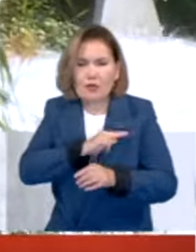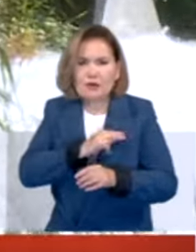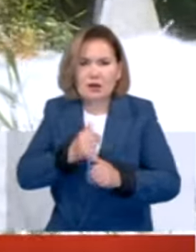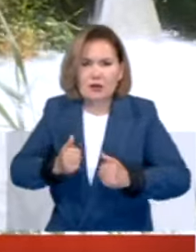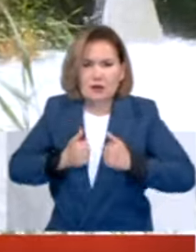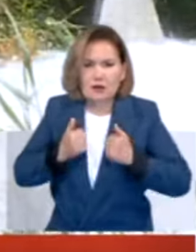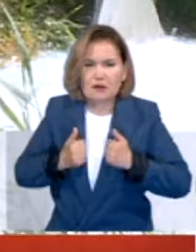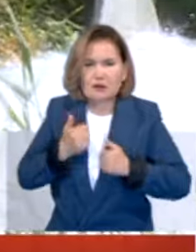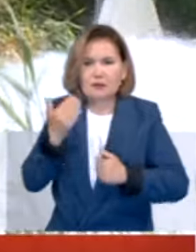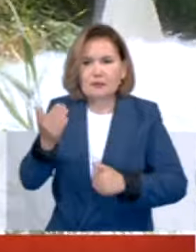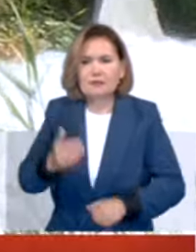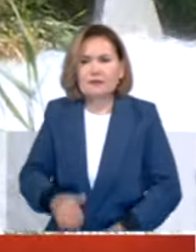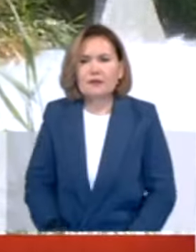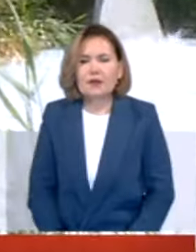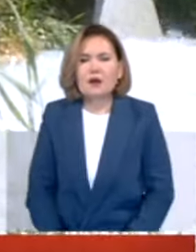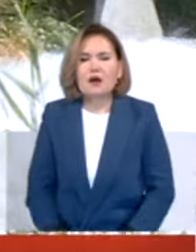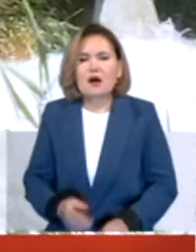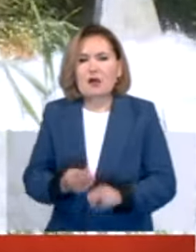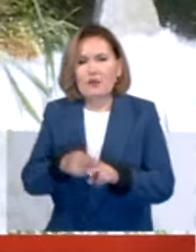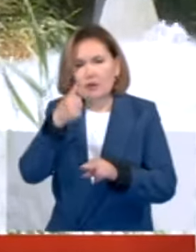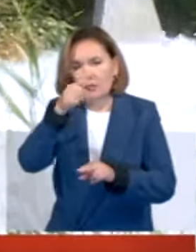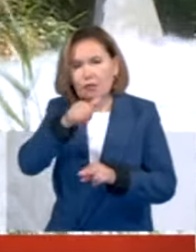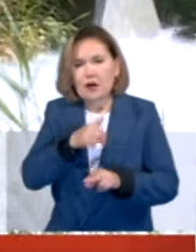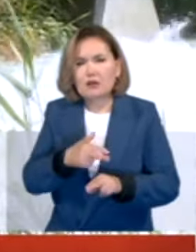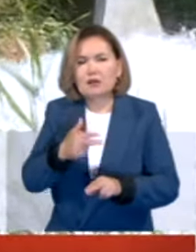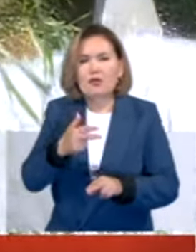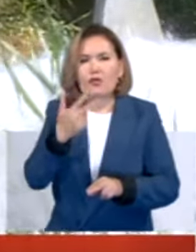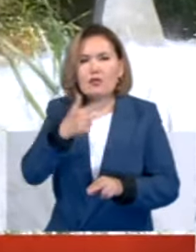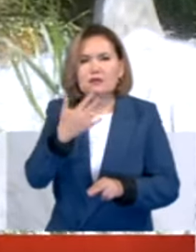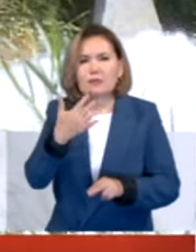38 гектар күрішім бар.